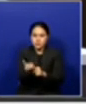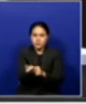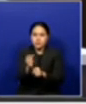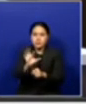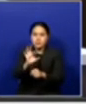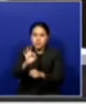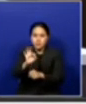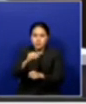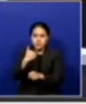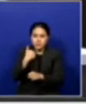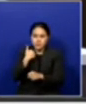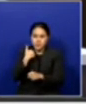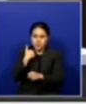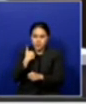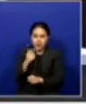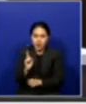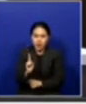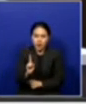แล้ว